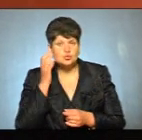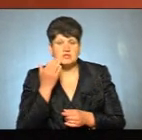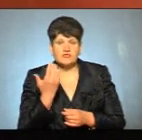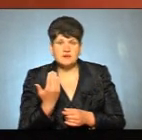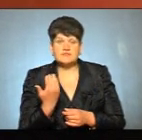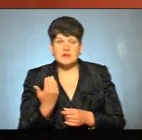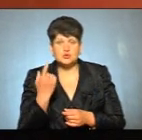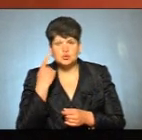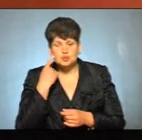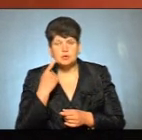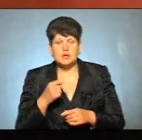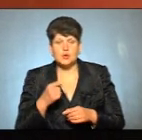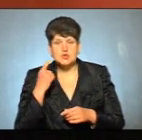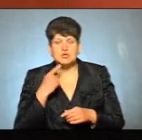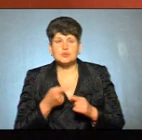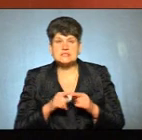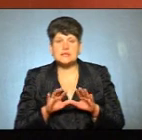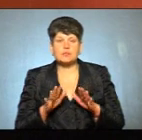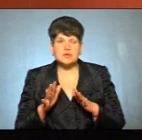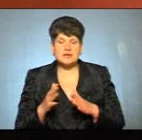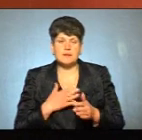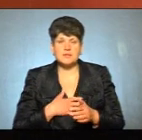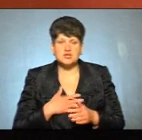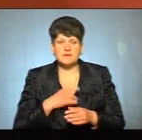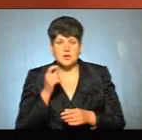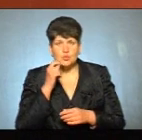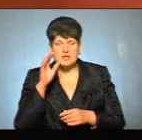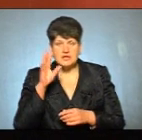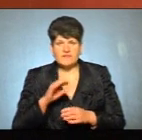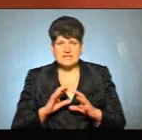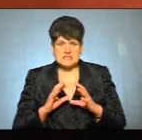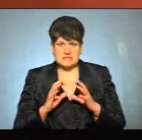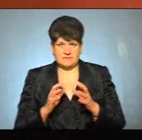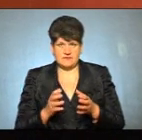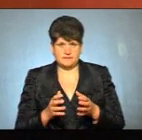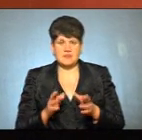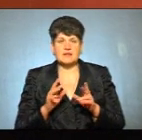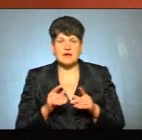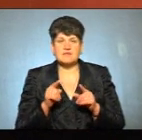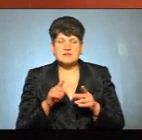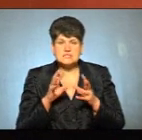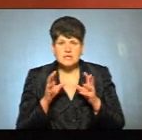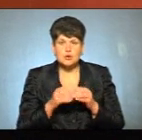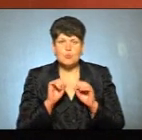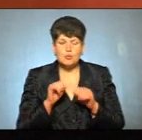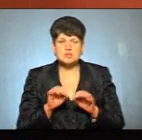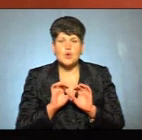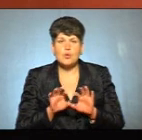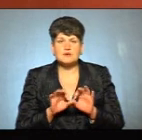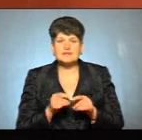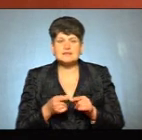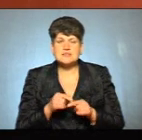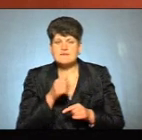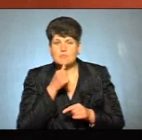вашу думку і оцінку цих подій, які наразі переживає Україна і весь світ. Тобто, як ви загалом можете охарактеризувати оце